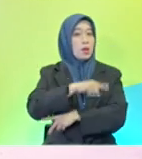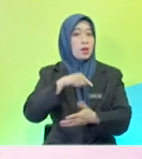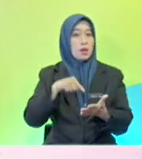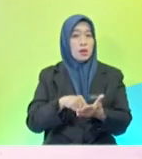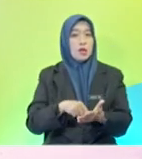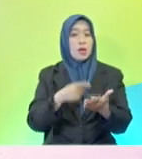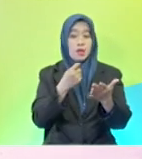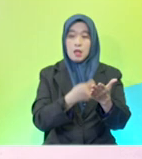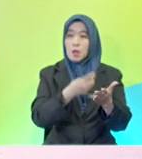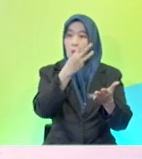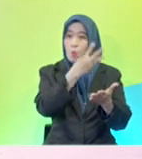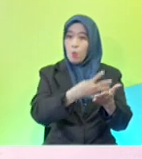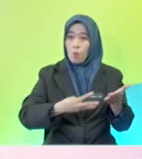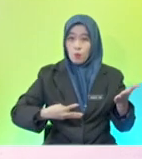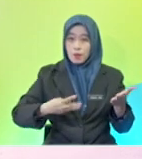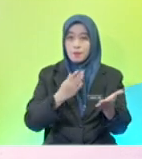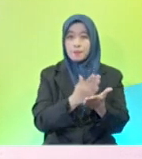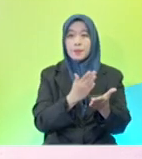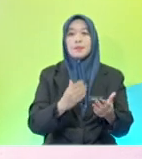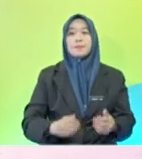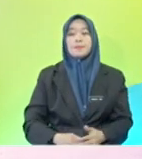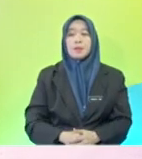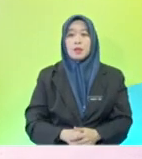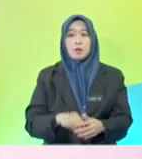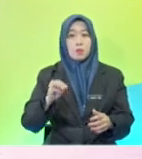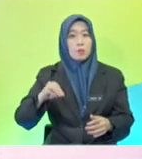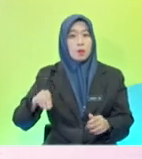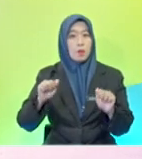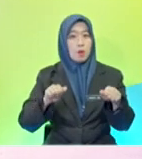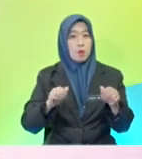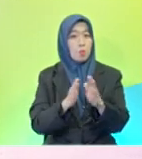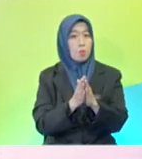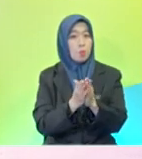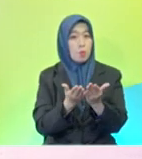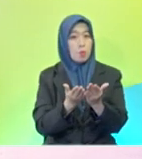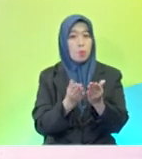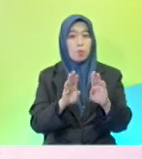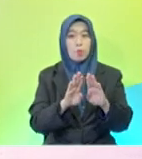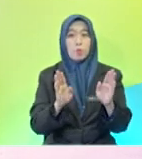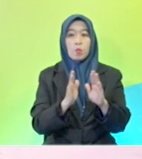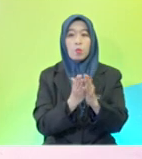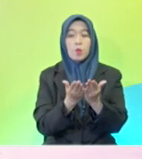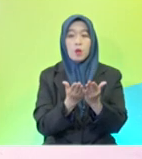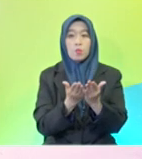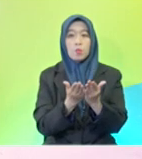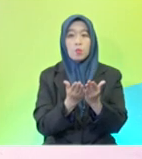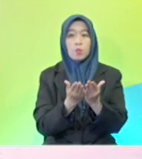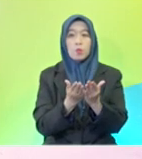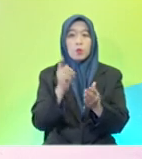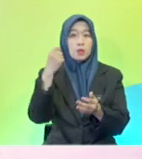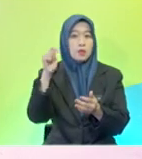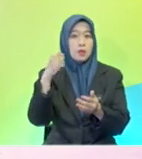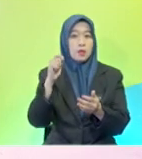tanda wakaf. Okey, murid-murid bolehlah buka buku teks Pendidikan Islam halaman